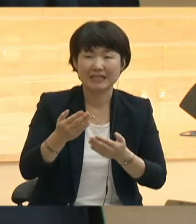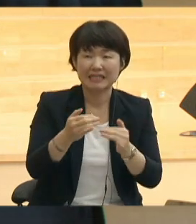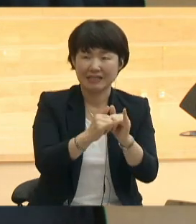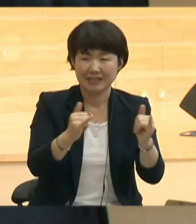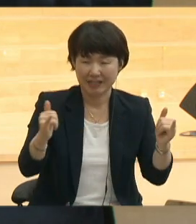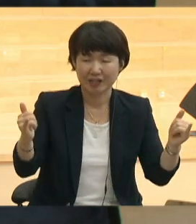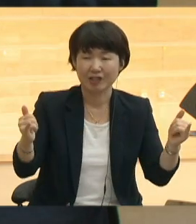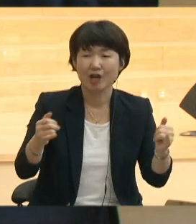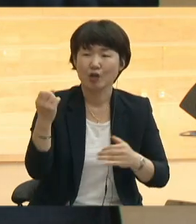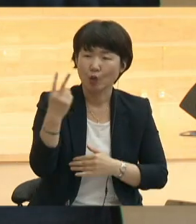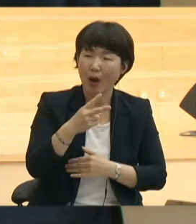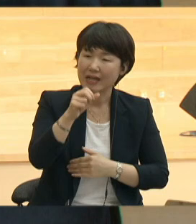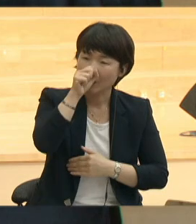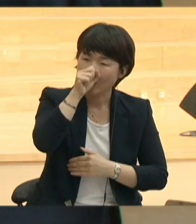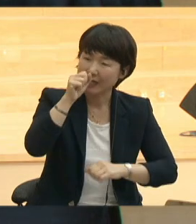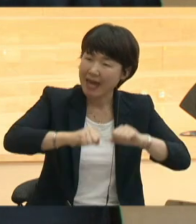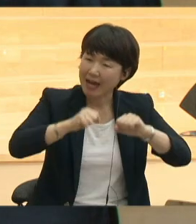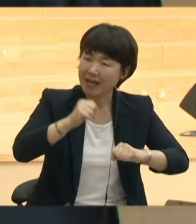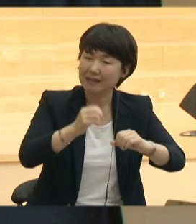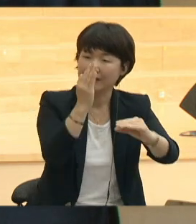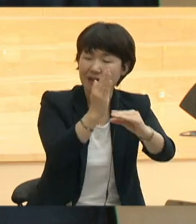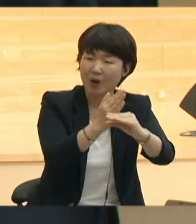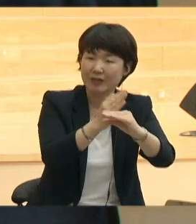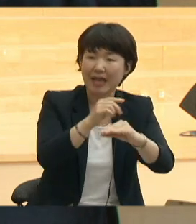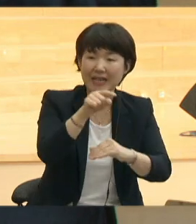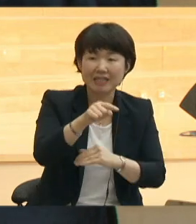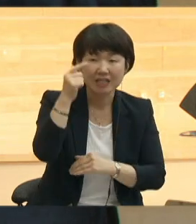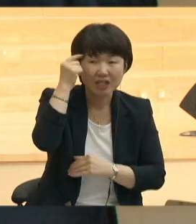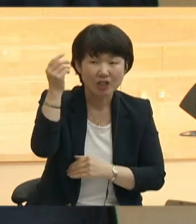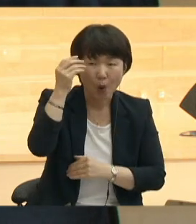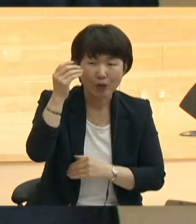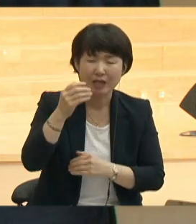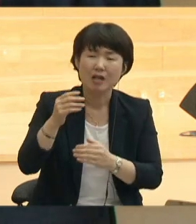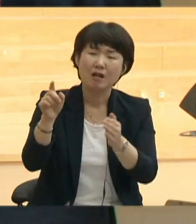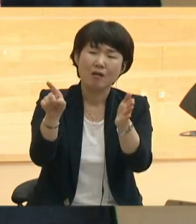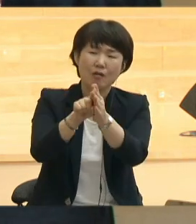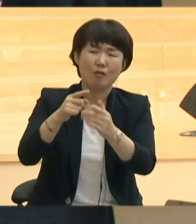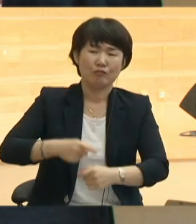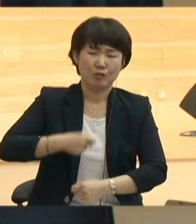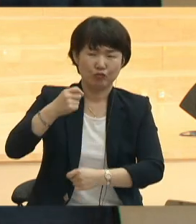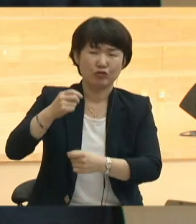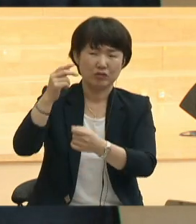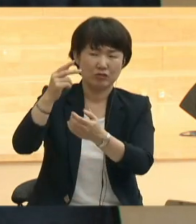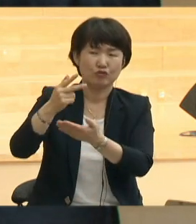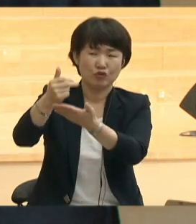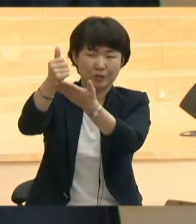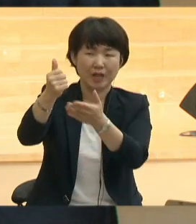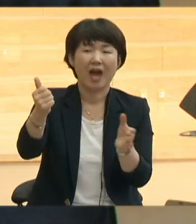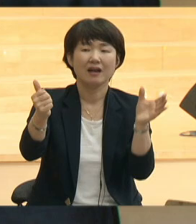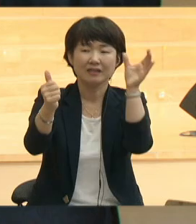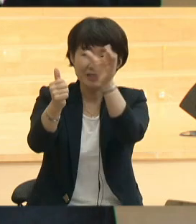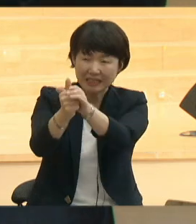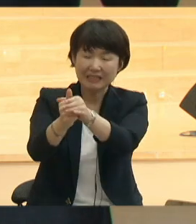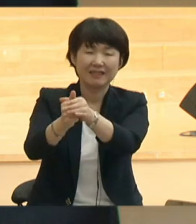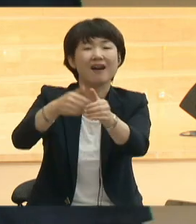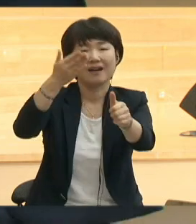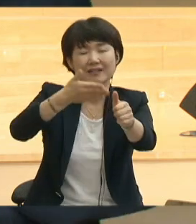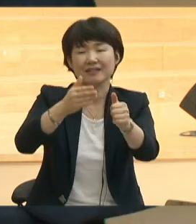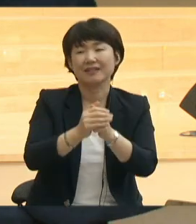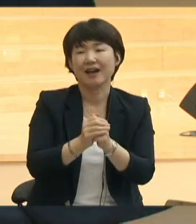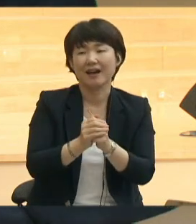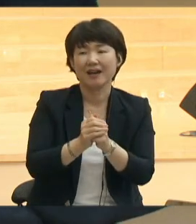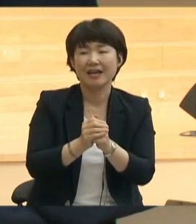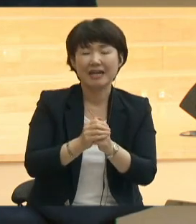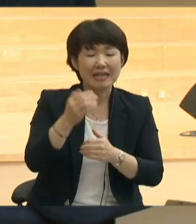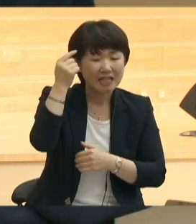자들은 또한 선을 향하는 가운데 그 영혼을 및 부신 창조주께 의탁할 쪄 다 그 영혼을 및